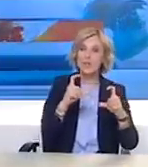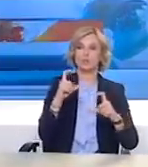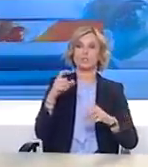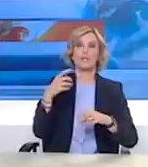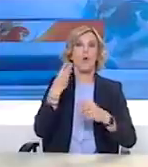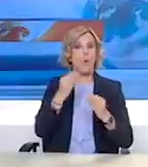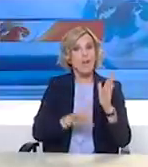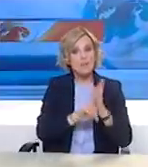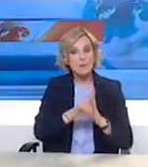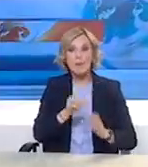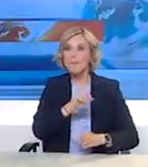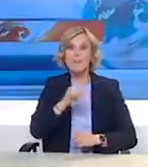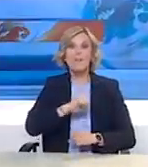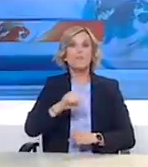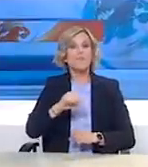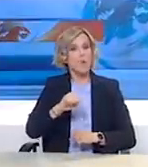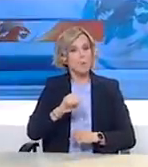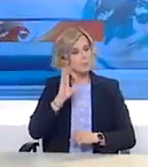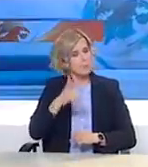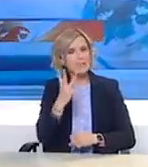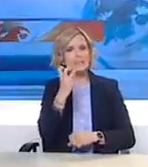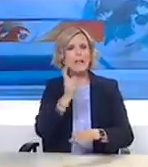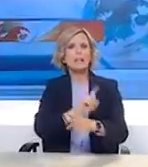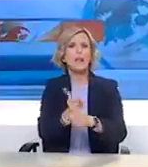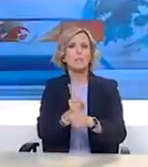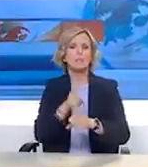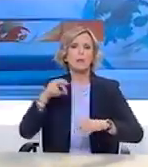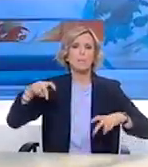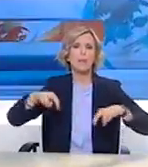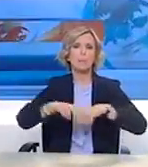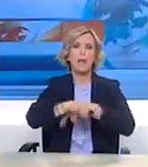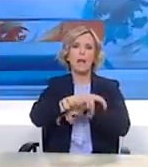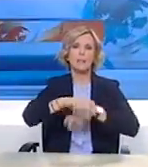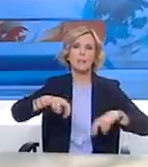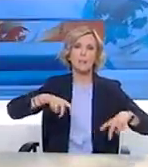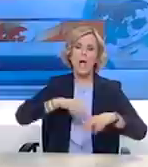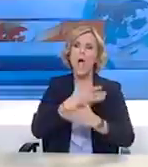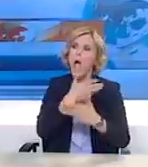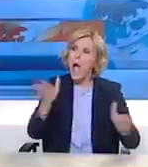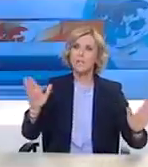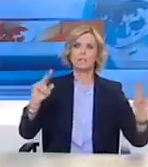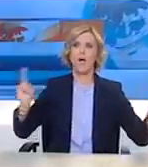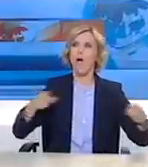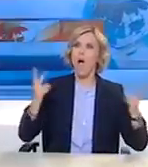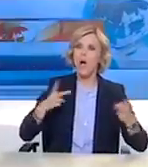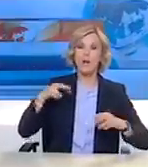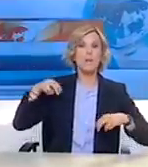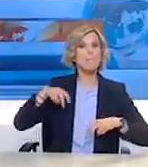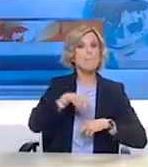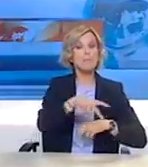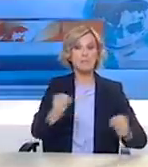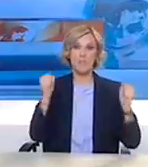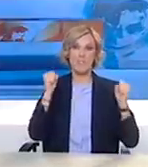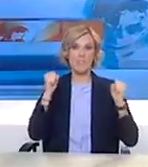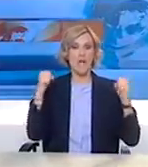χρονικό διάστημα, κατ' εμένα έως 30 λεπτά μια φορά την ημέρα είναι ένας καλός χρόνος, σε έναν ανοιχτό χώρο. Το περπάτημα είναι υγεία.